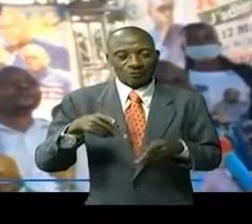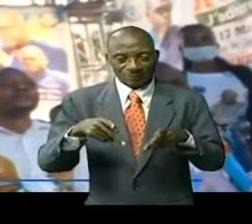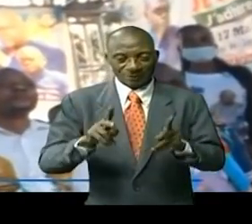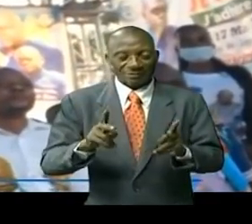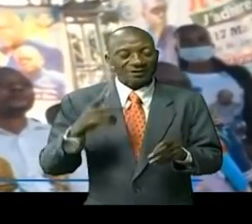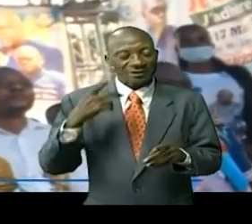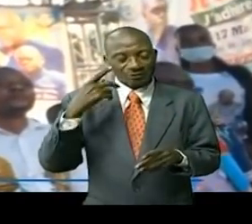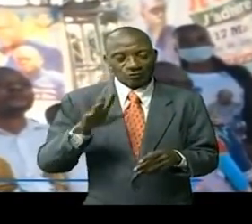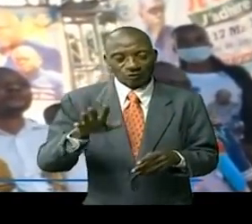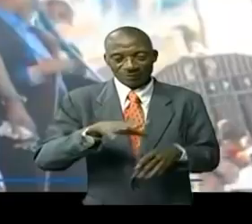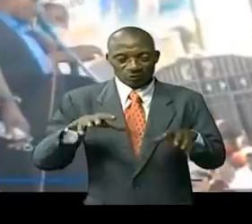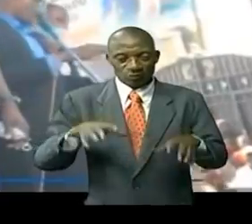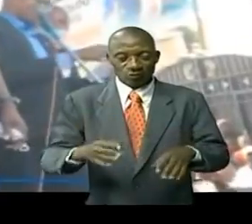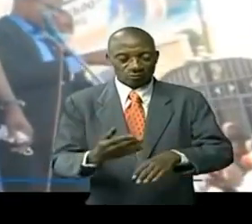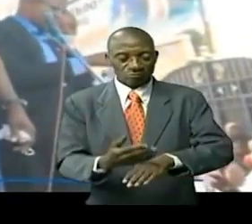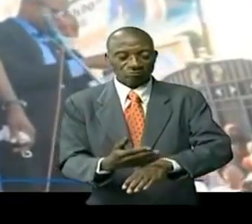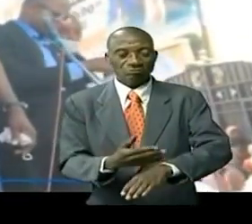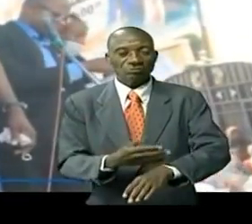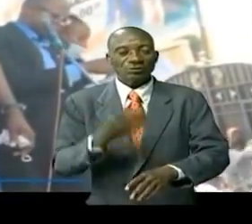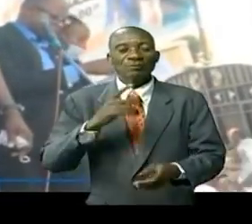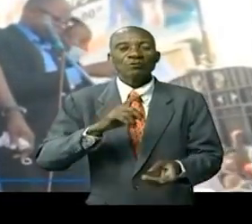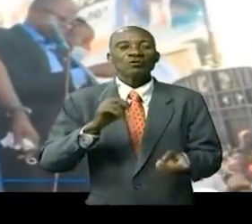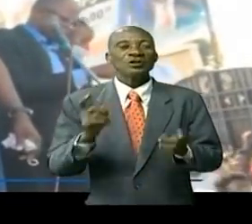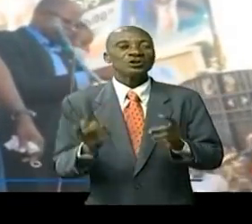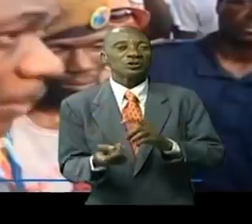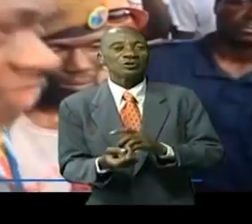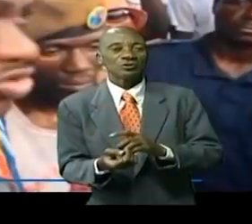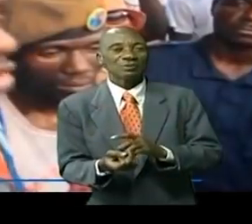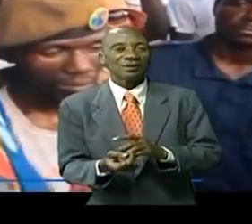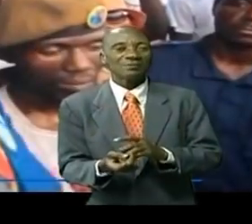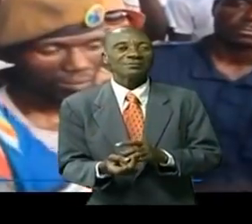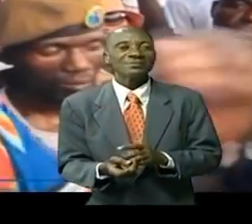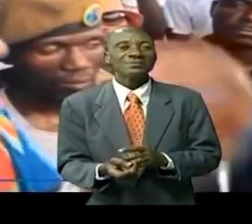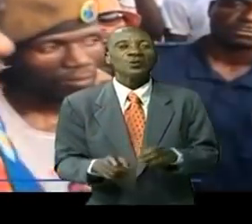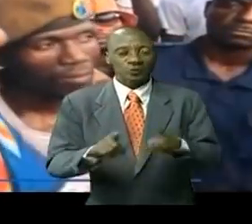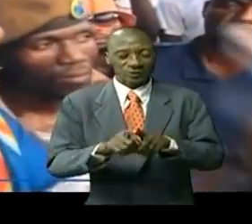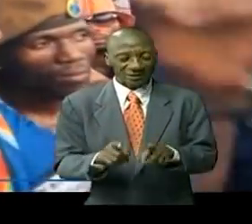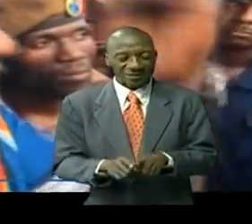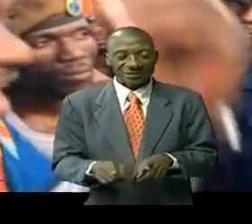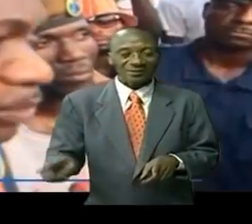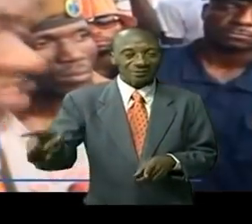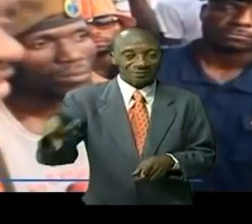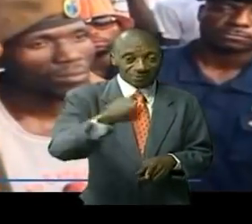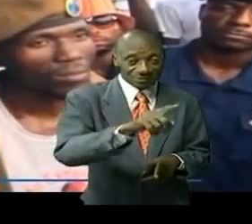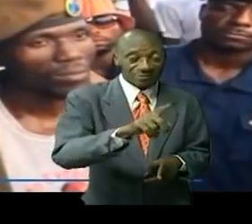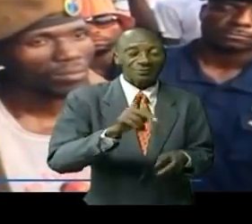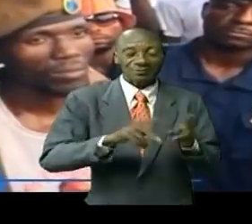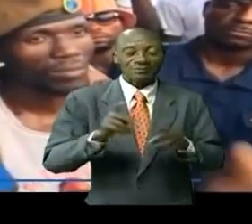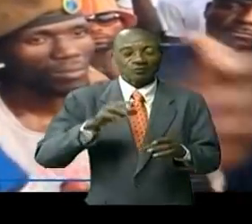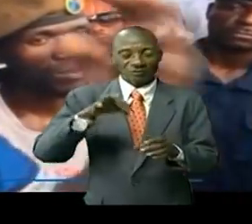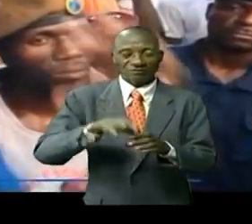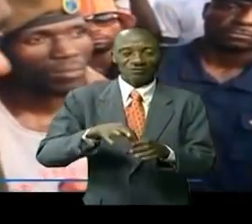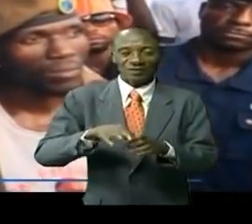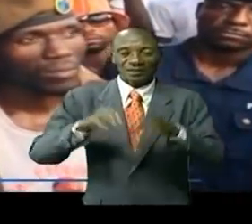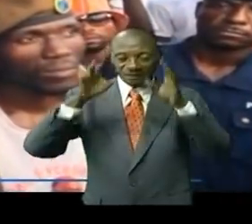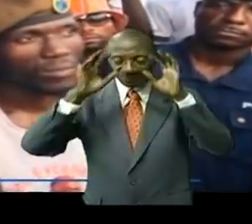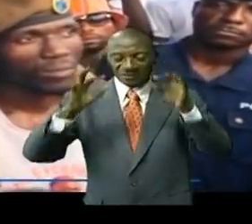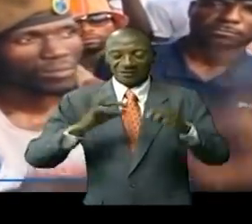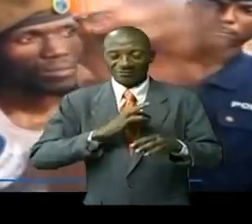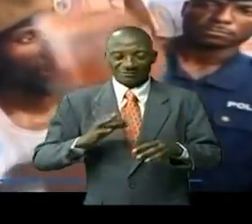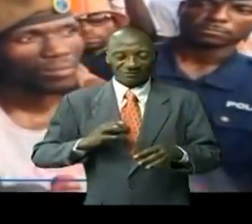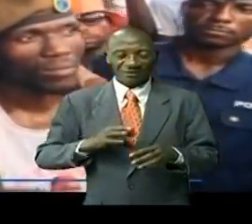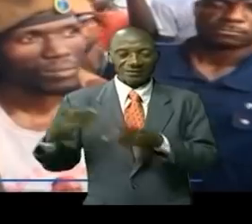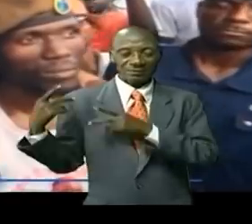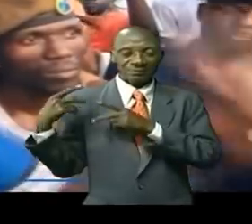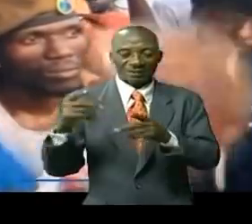l'émergence et surtout pour lui permettre d'avoir une majorité écrasante au terme des élections générales de 2023. En 3 ans, on voit